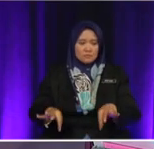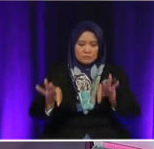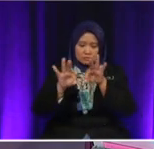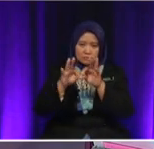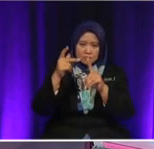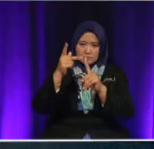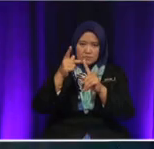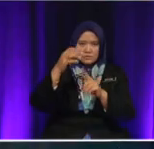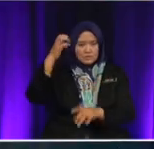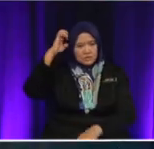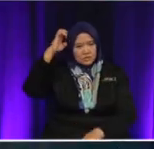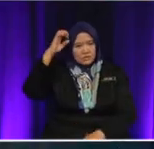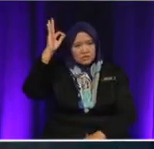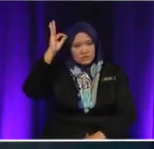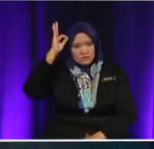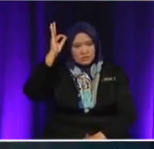cuba?